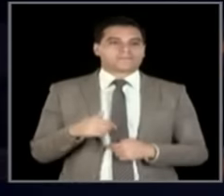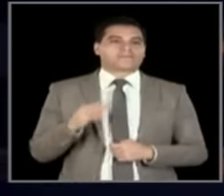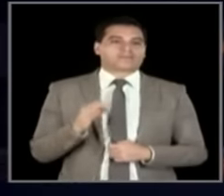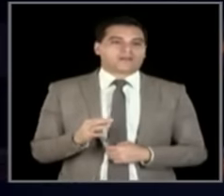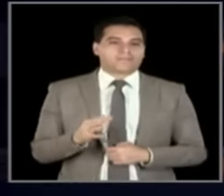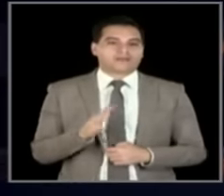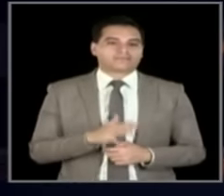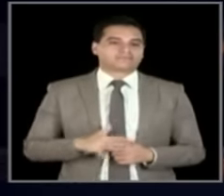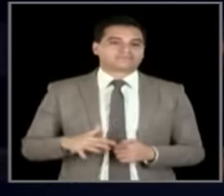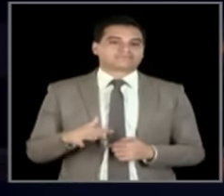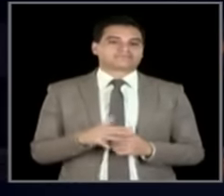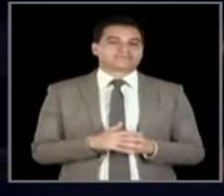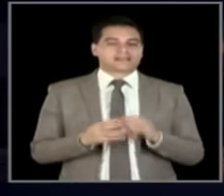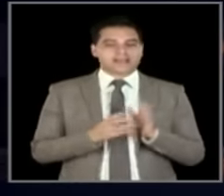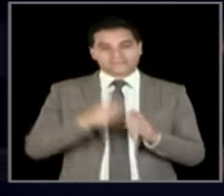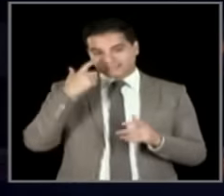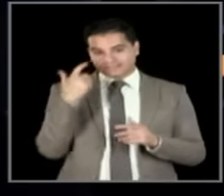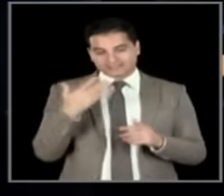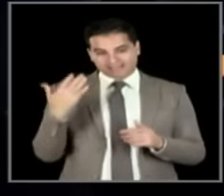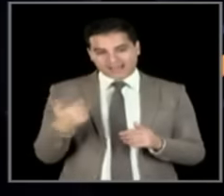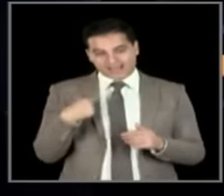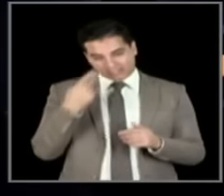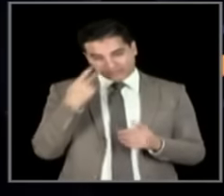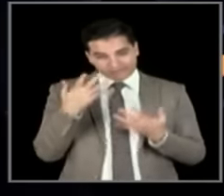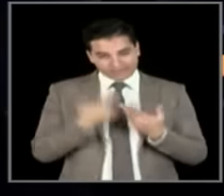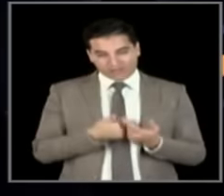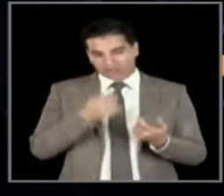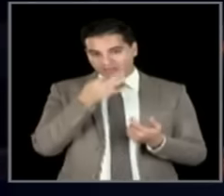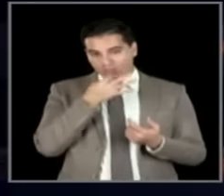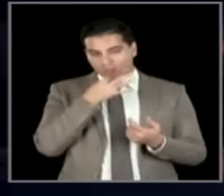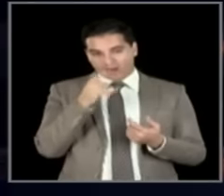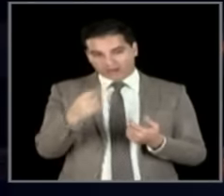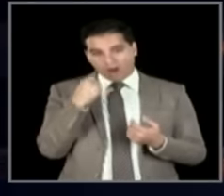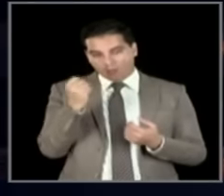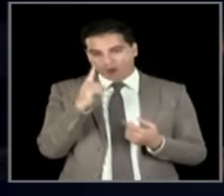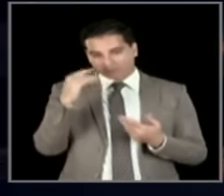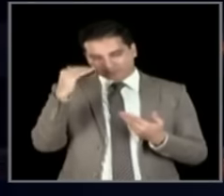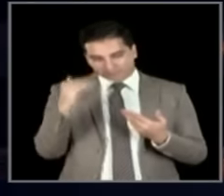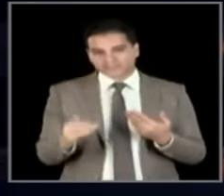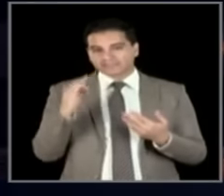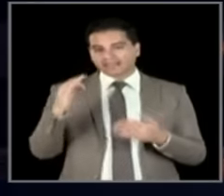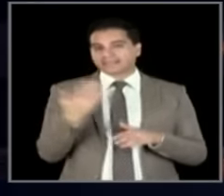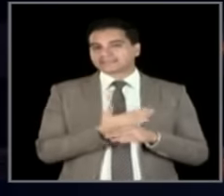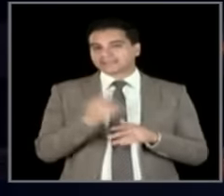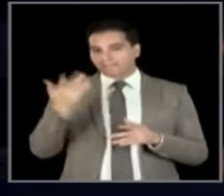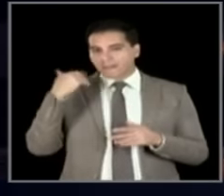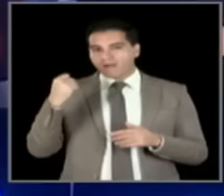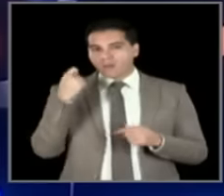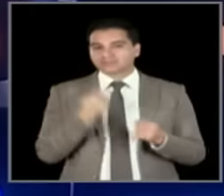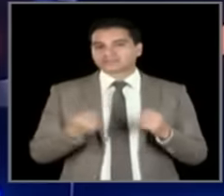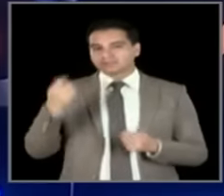طبعا جامعة اسكندرية أنا غير راضي عن الأداء ده، مش أداء جامعة اسكندرية